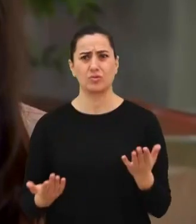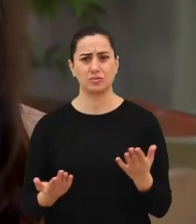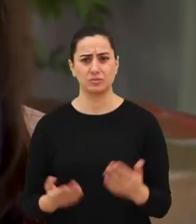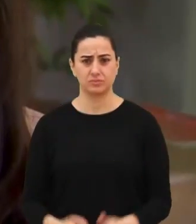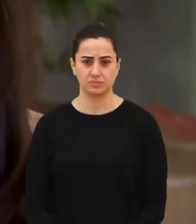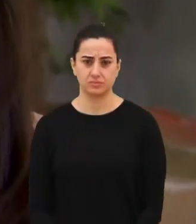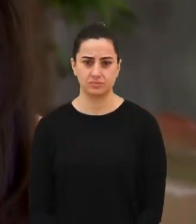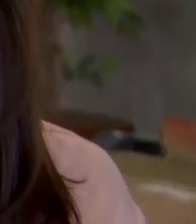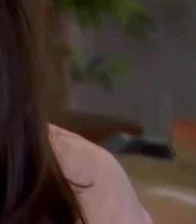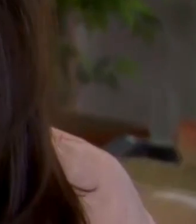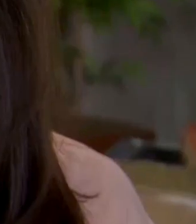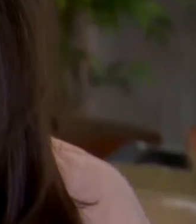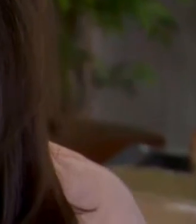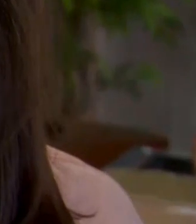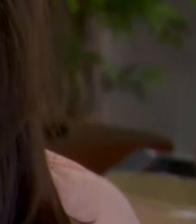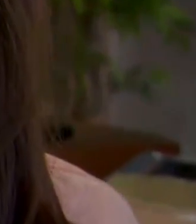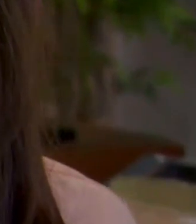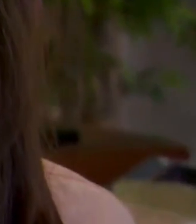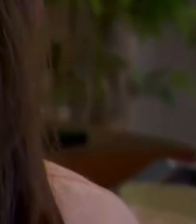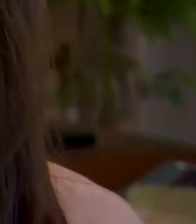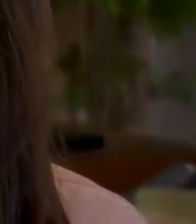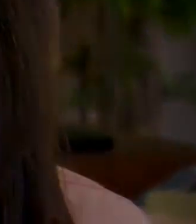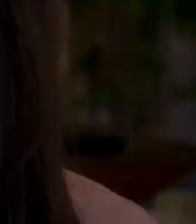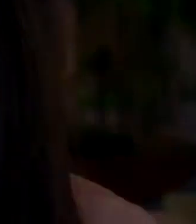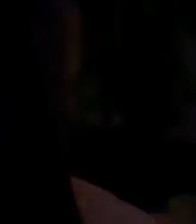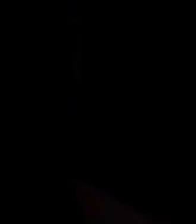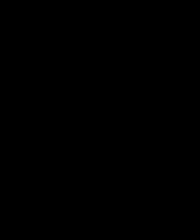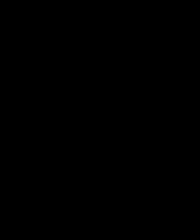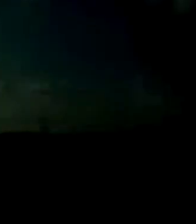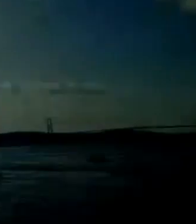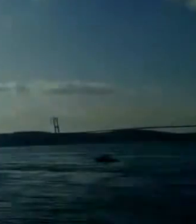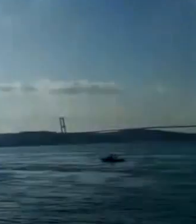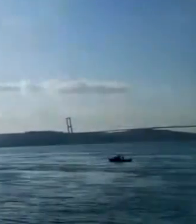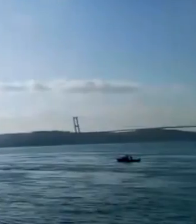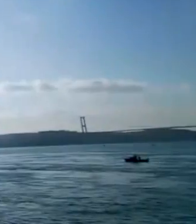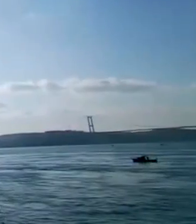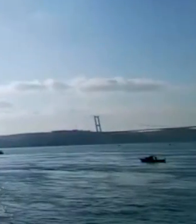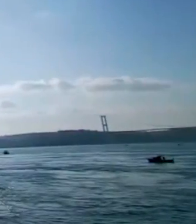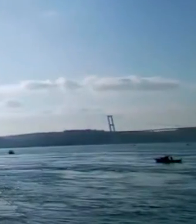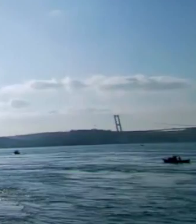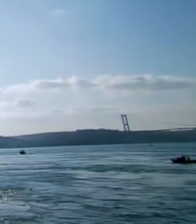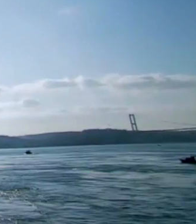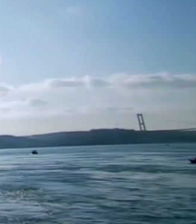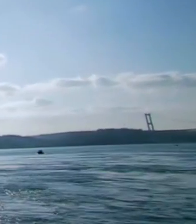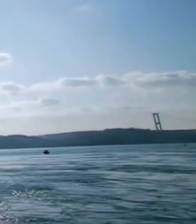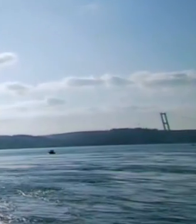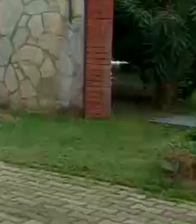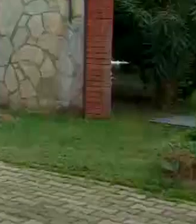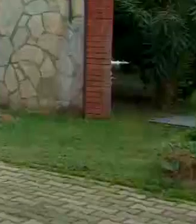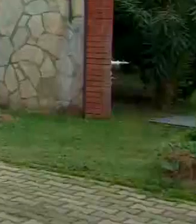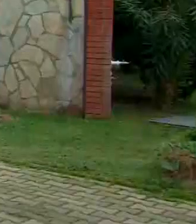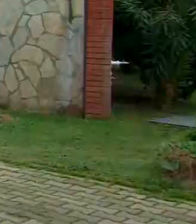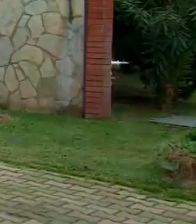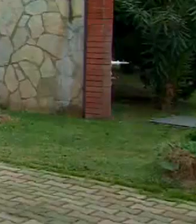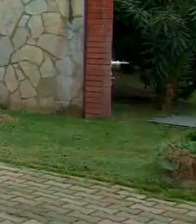Biricik şaşkın, aklı karışmış. Yüzü allak bullak bir halde öylece donup kaldı. 2 gün önce.